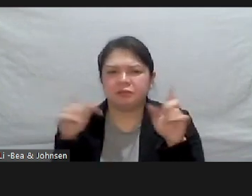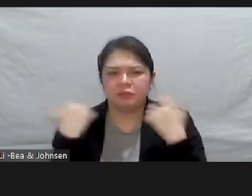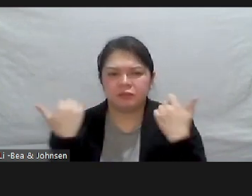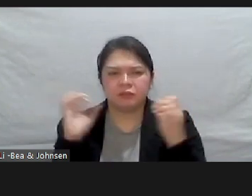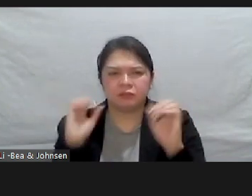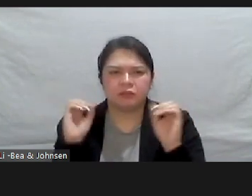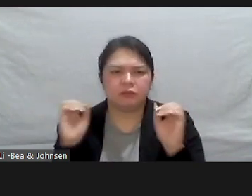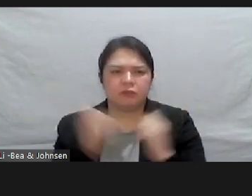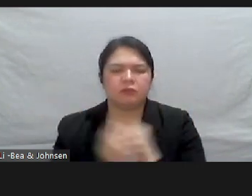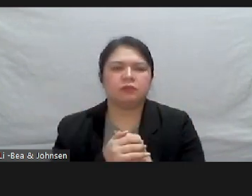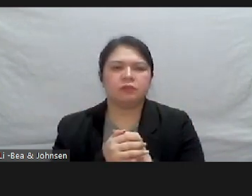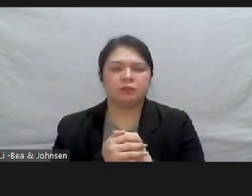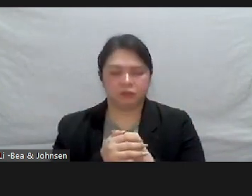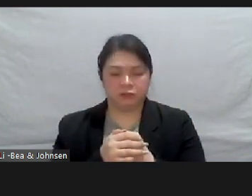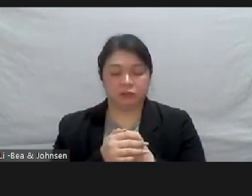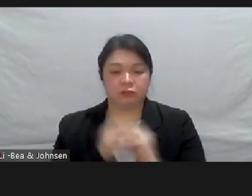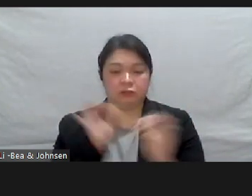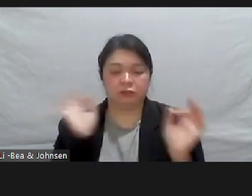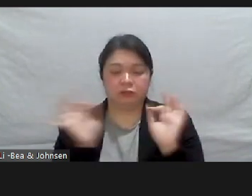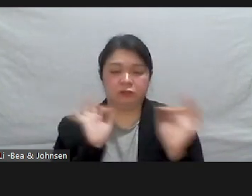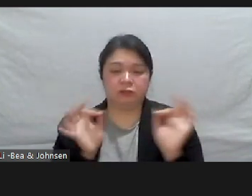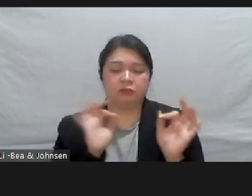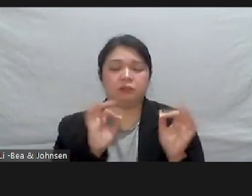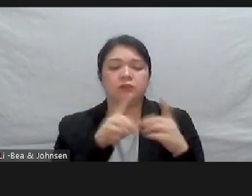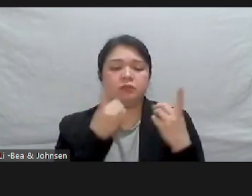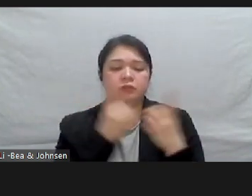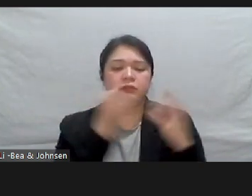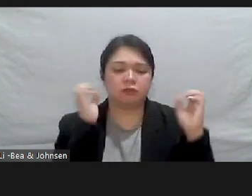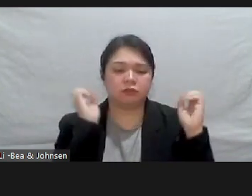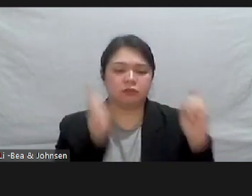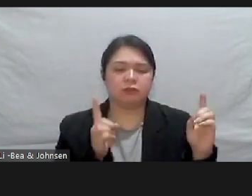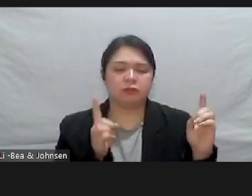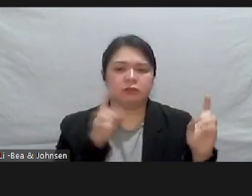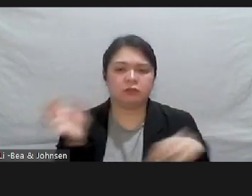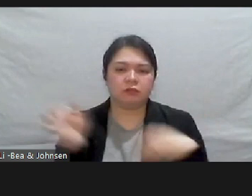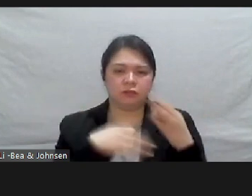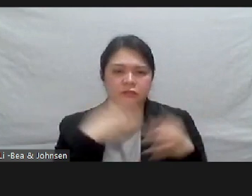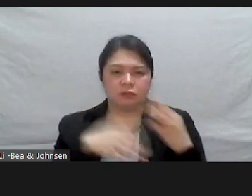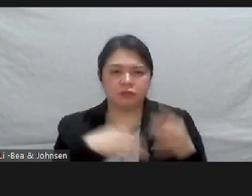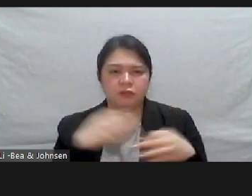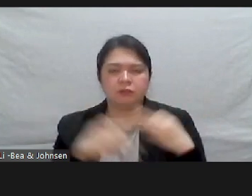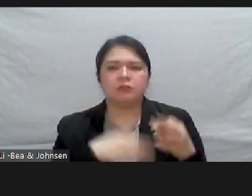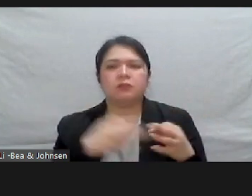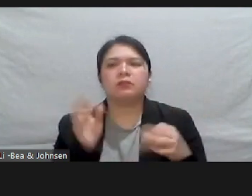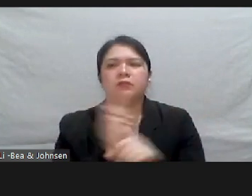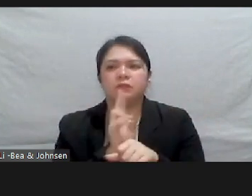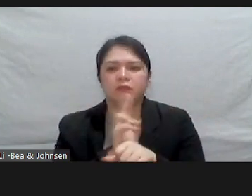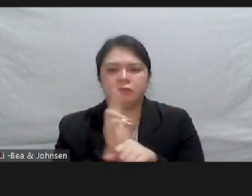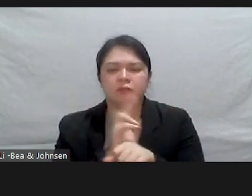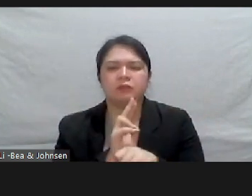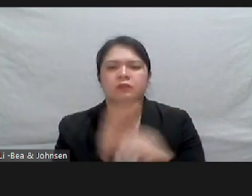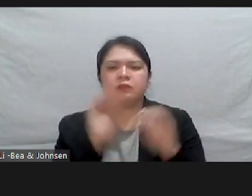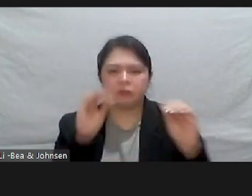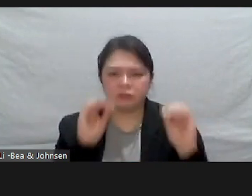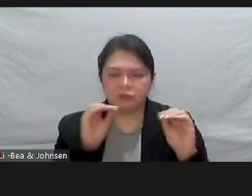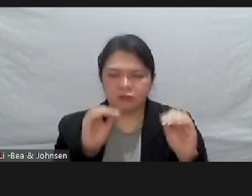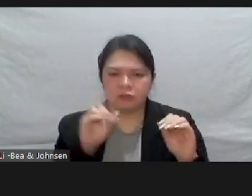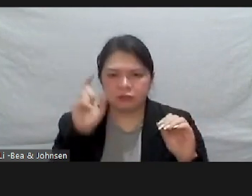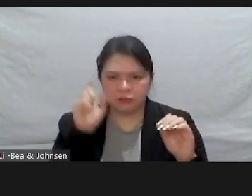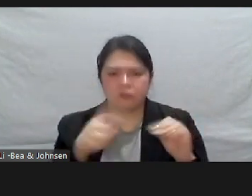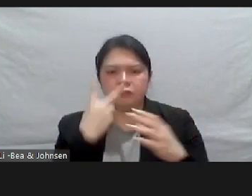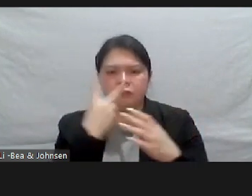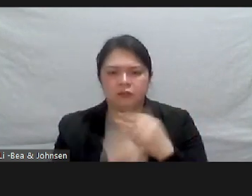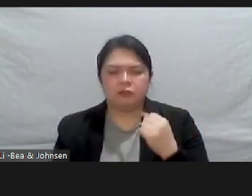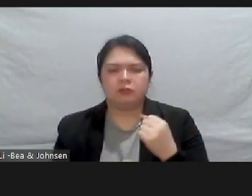gagamitin para kung totoong ang DepEd na sinasabi nila na medium of instruction, dapat ipapagamit pa rin nila itong mga to